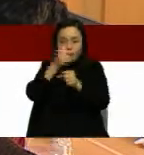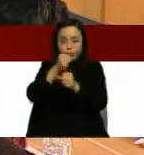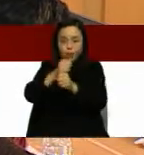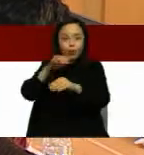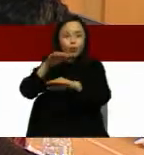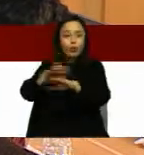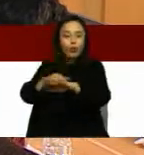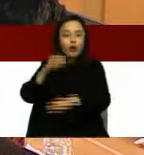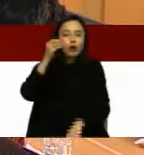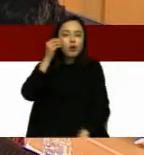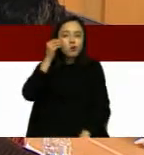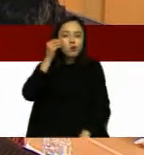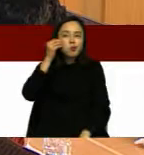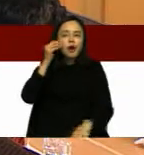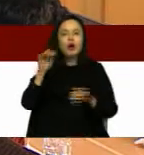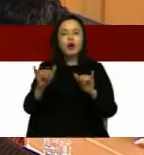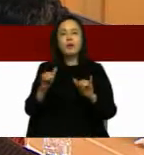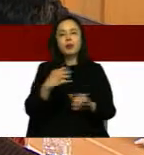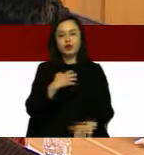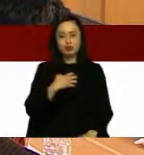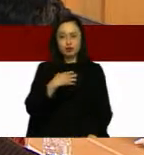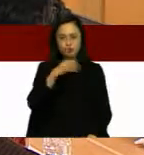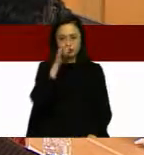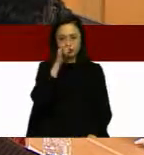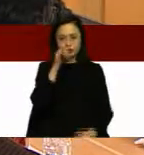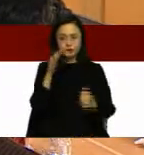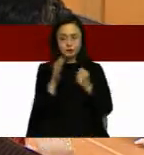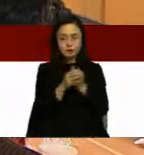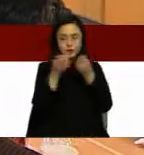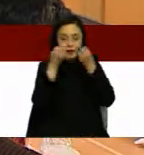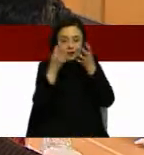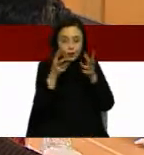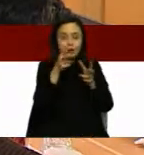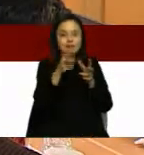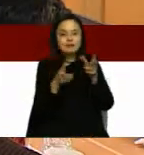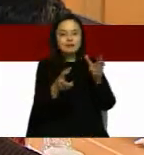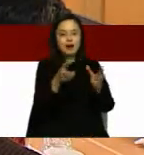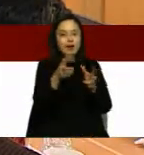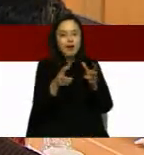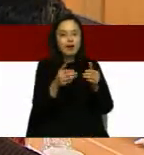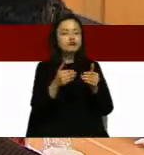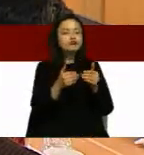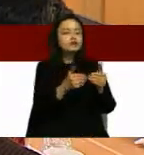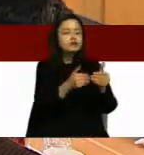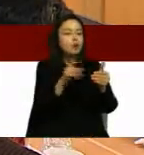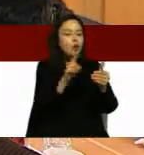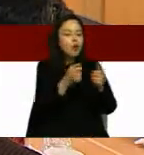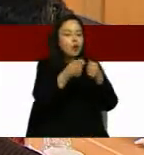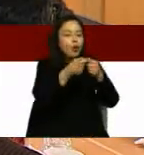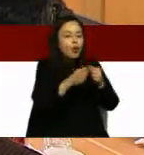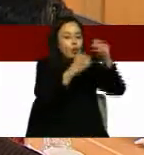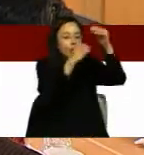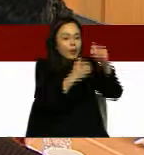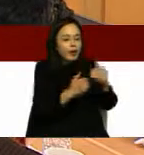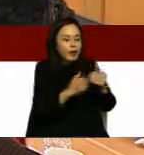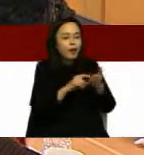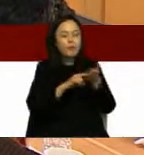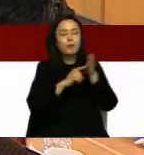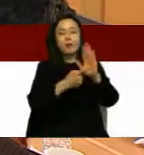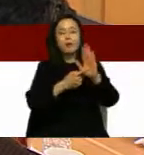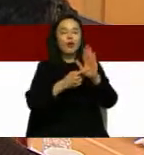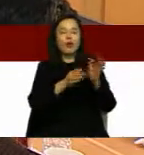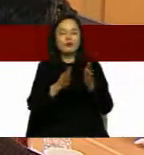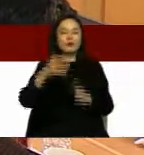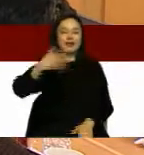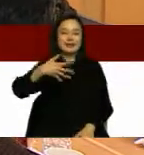굉장히 우려되고 있고 첨단 산업이 어떤 것이 유치됐느냐라고 했을 때 그거는 아직은 발표할 수는 없다. 들어오기로